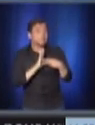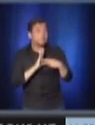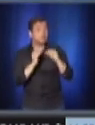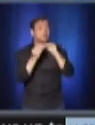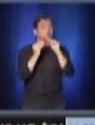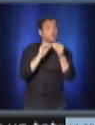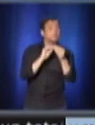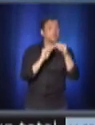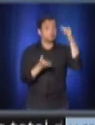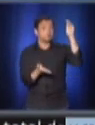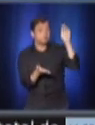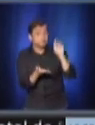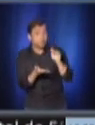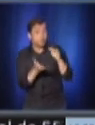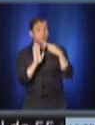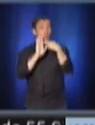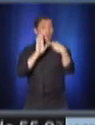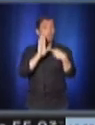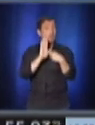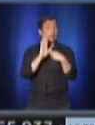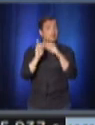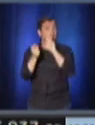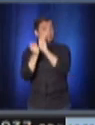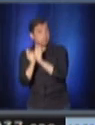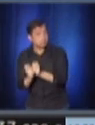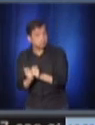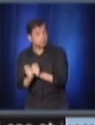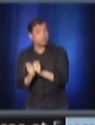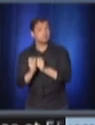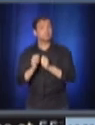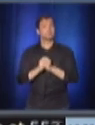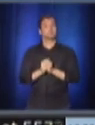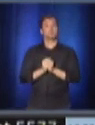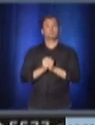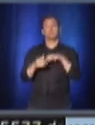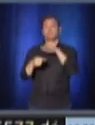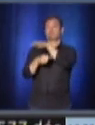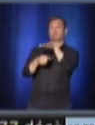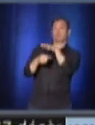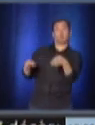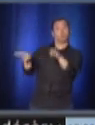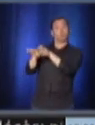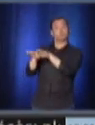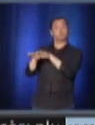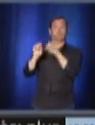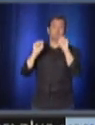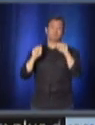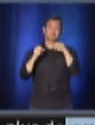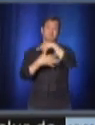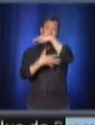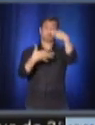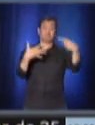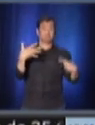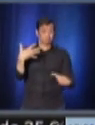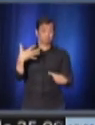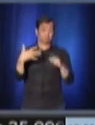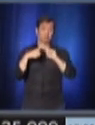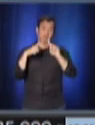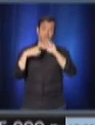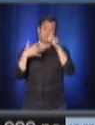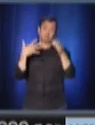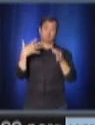régional ou particulier ou complet, donc un secteur qui serait fermé. Et nous ne cherchons